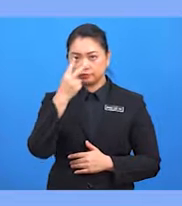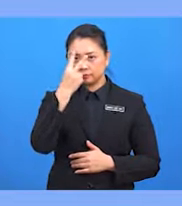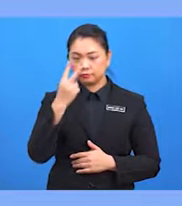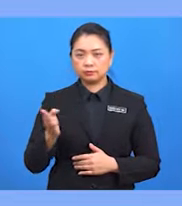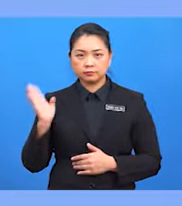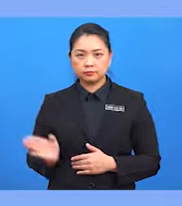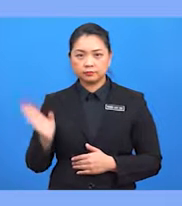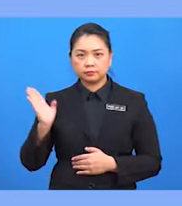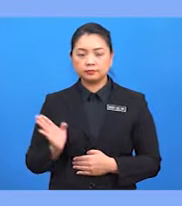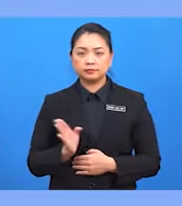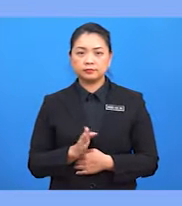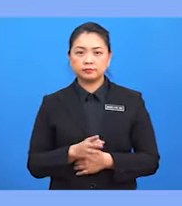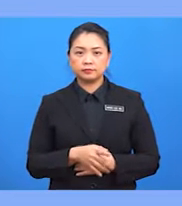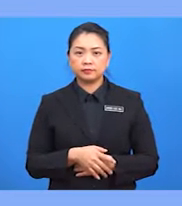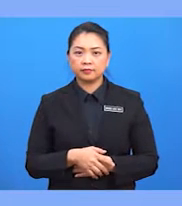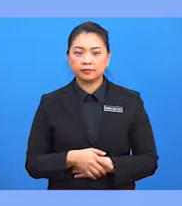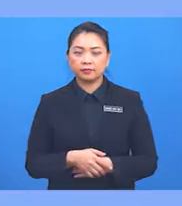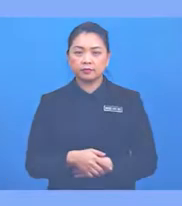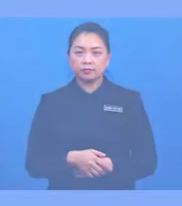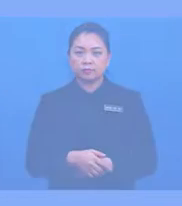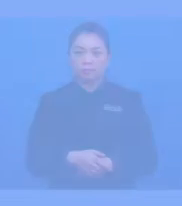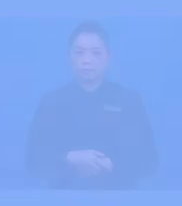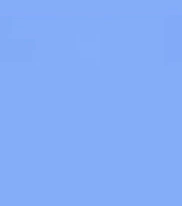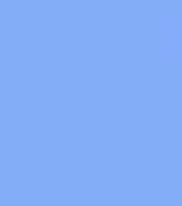lebih jelas.